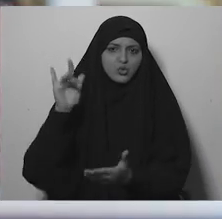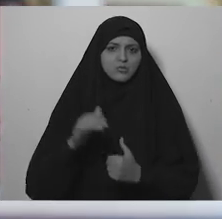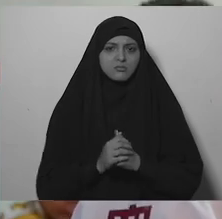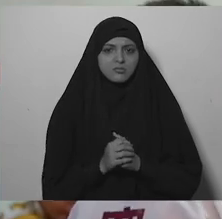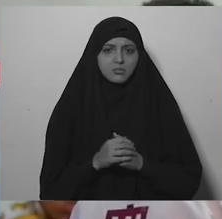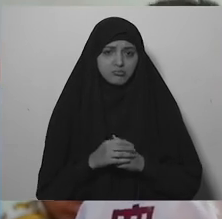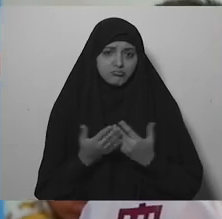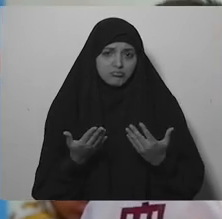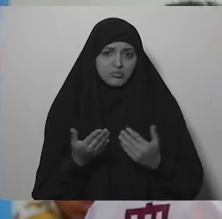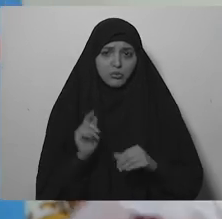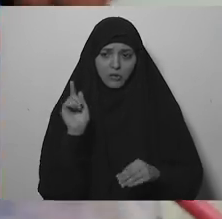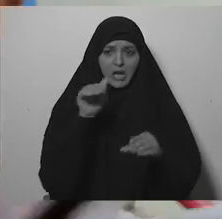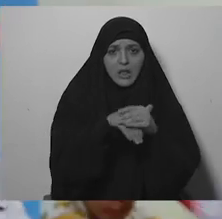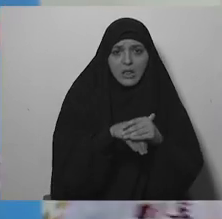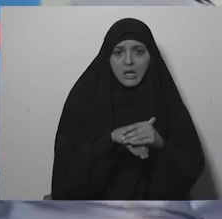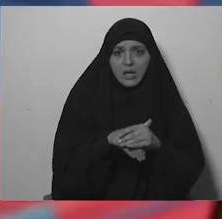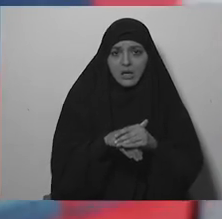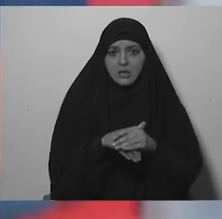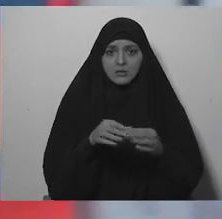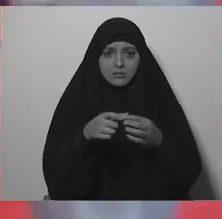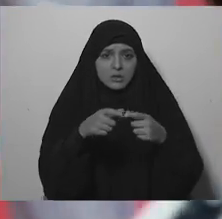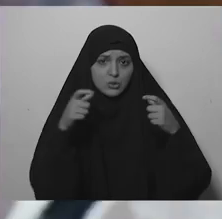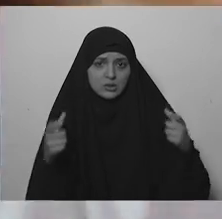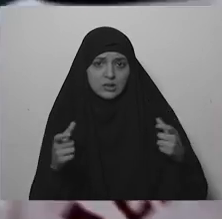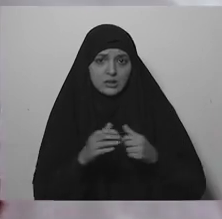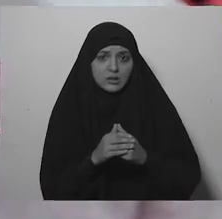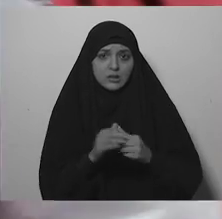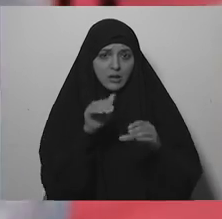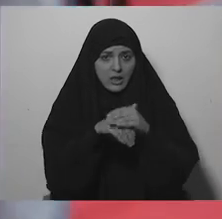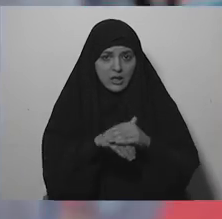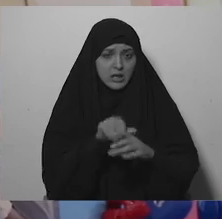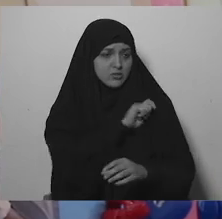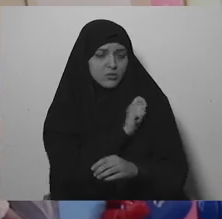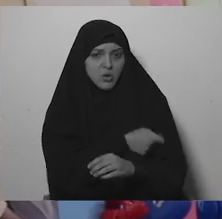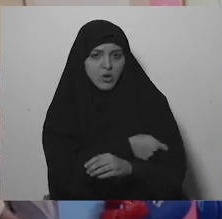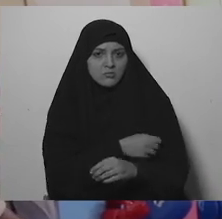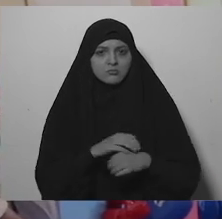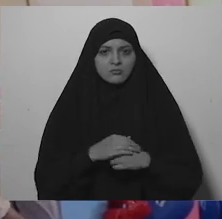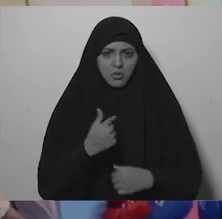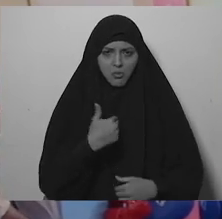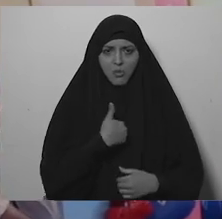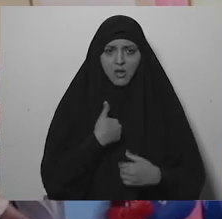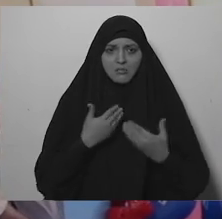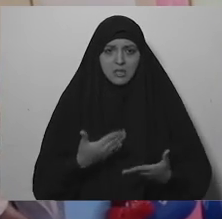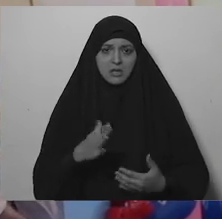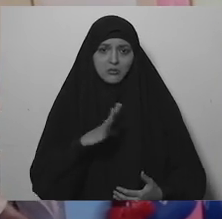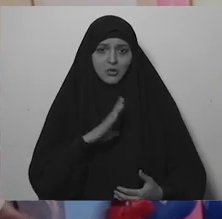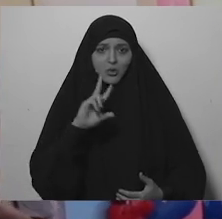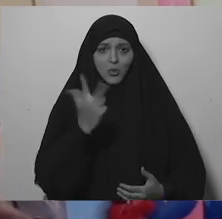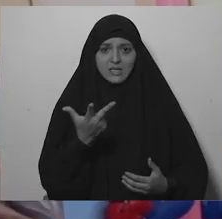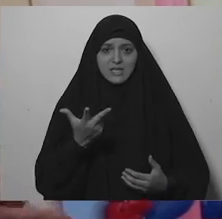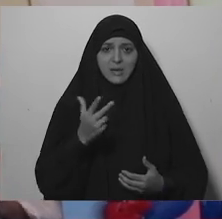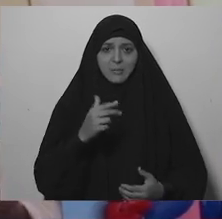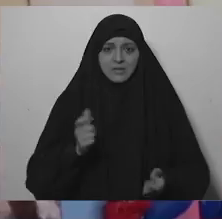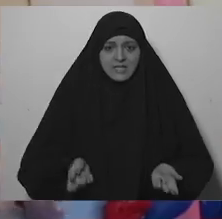jamais touchée puisqu'ils sont intégrés au sein de la société, au sein du sport. Pour moi, j'ai